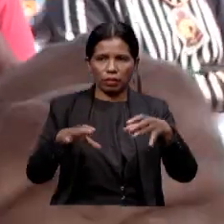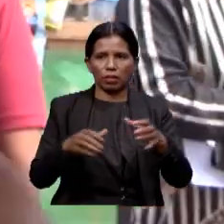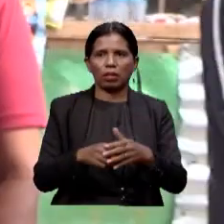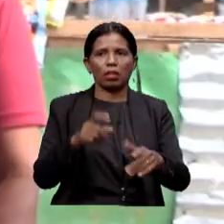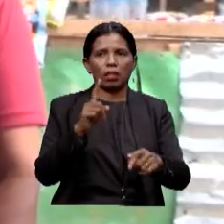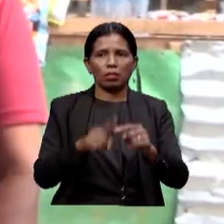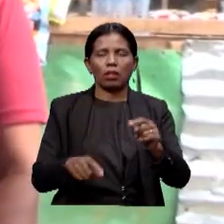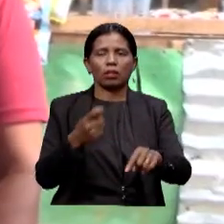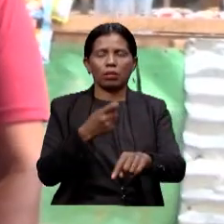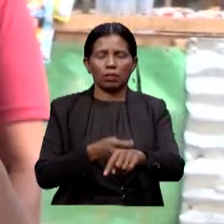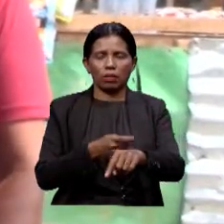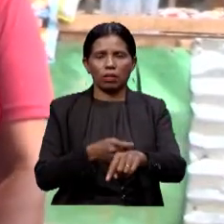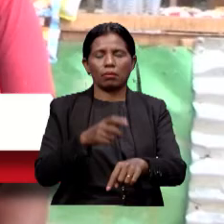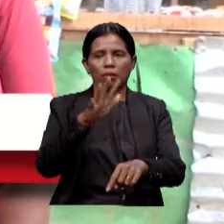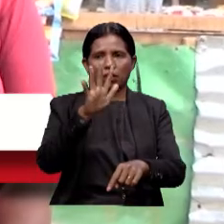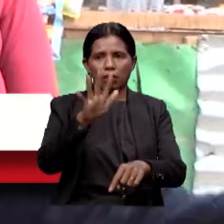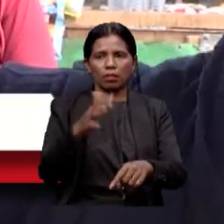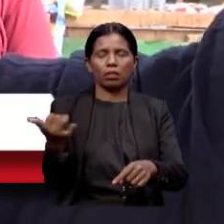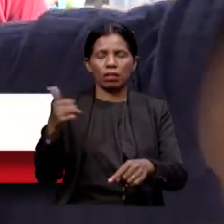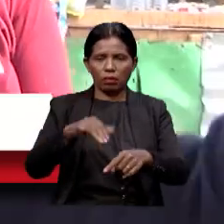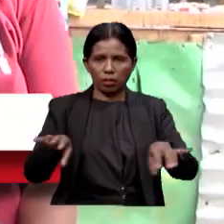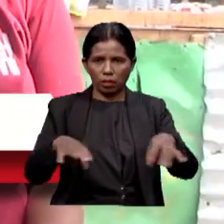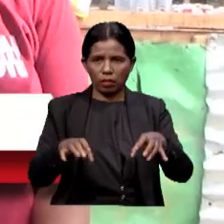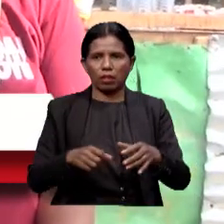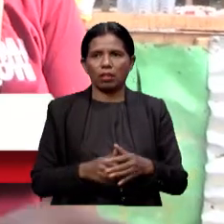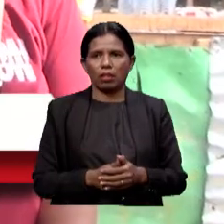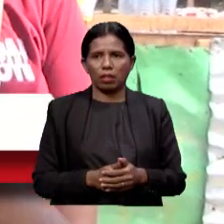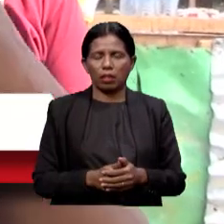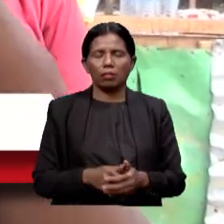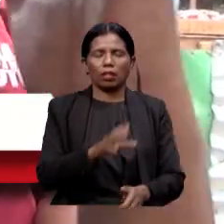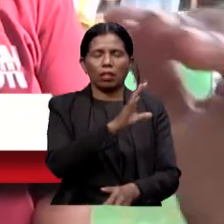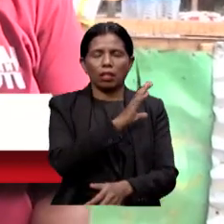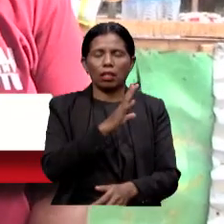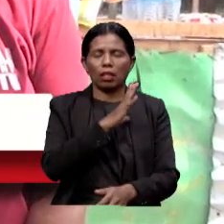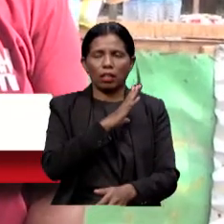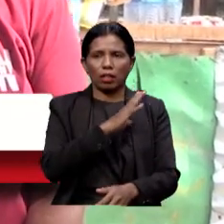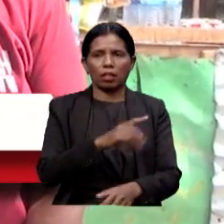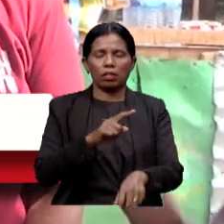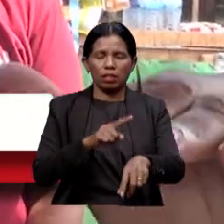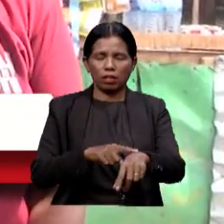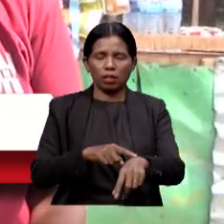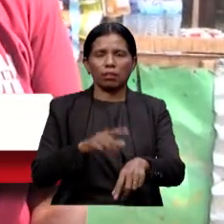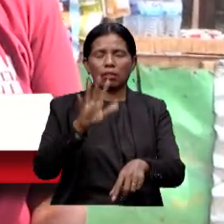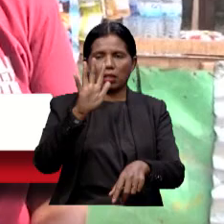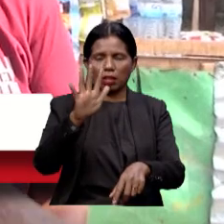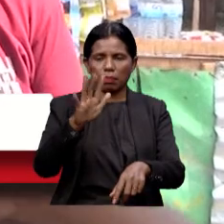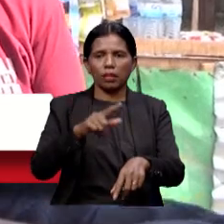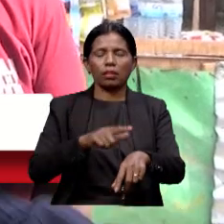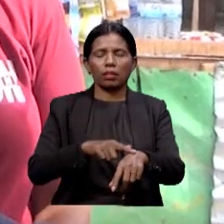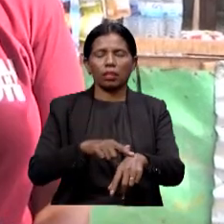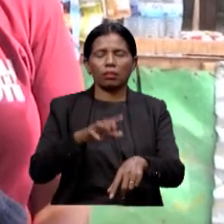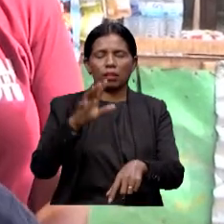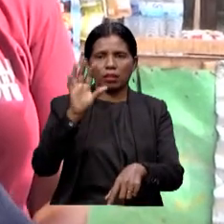Labele to ode tukunen, Siri bele servicio, jaga fatin nebane to tukualu tukusia. Never